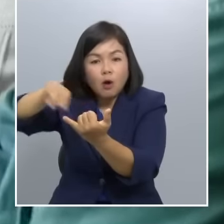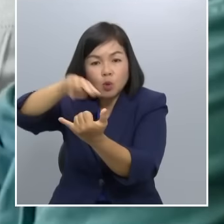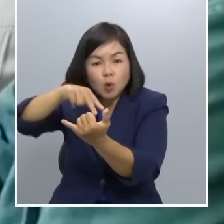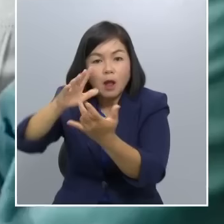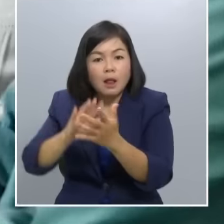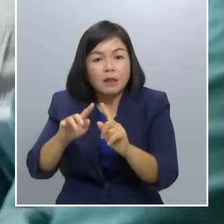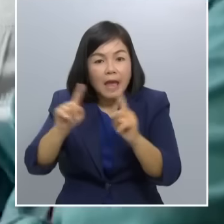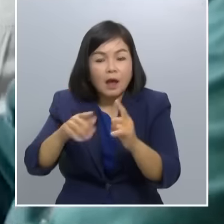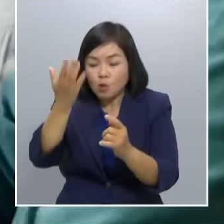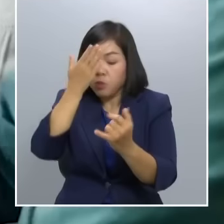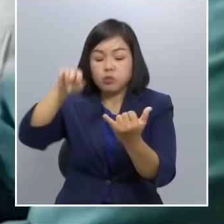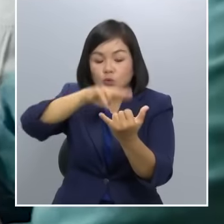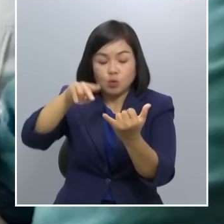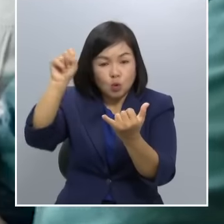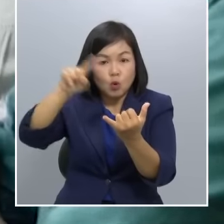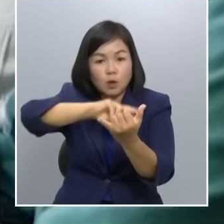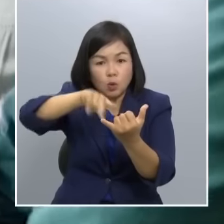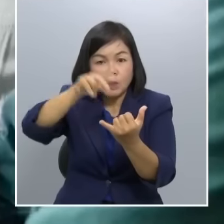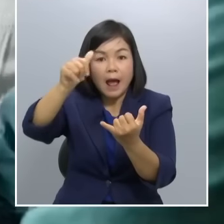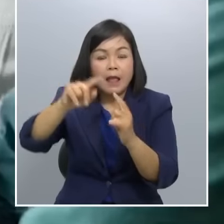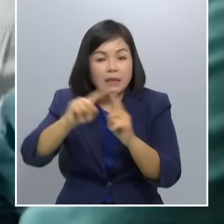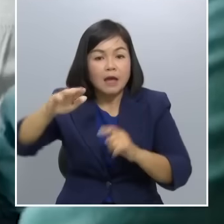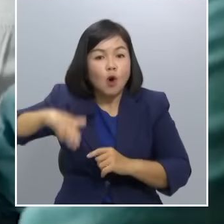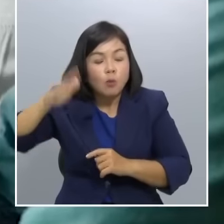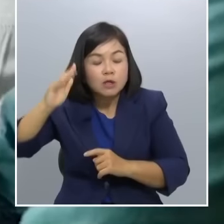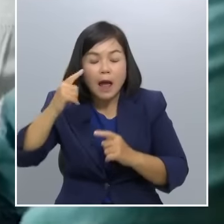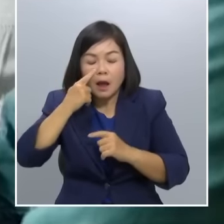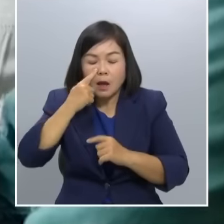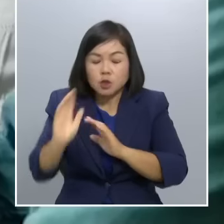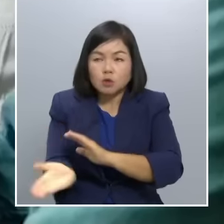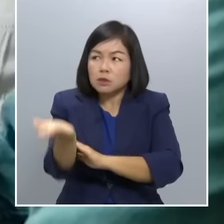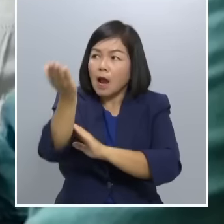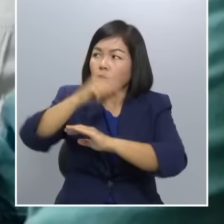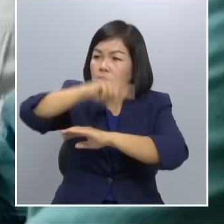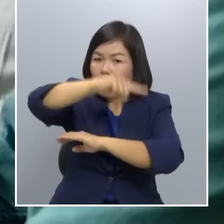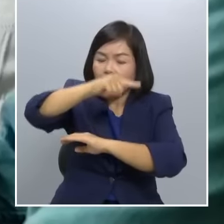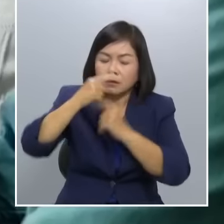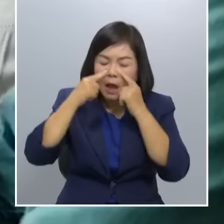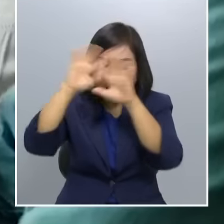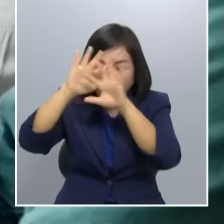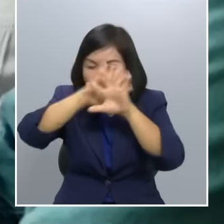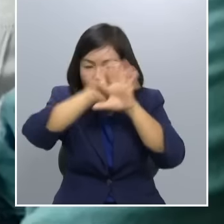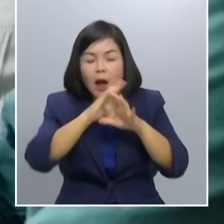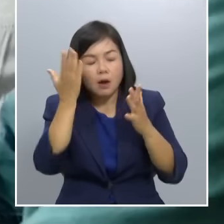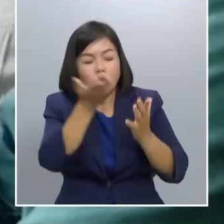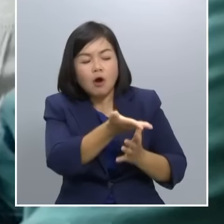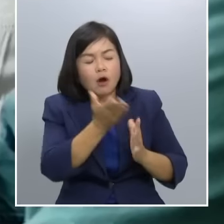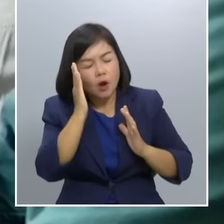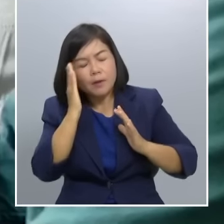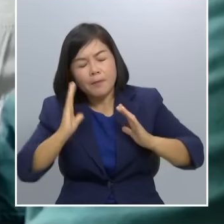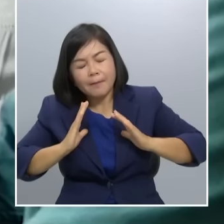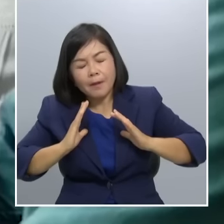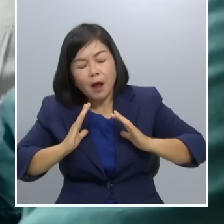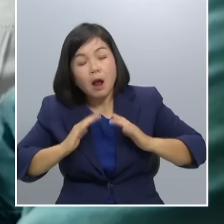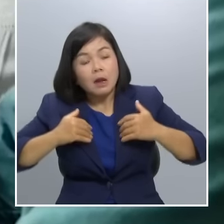รักษาได้ทันส่วนผู้ตายเริ่มมีอาการตาท่ามวลในช่วงบ่ายก็บอกกับเพื่อนบอกว่าจะขอไปนอนพักหลังจากนั้นมี